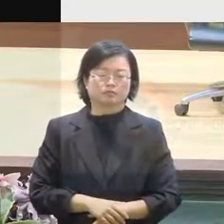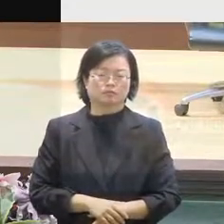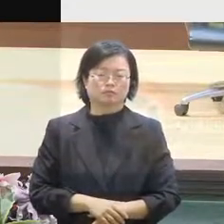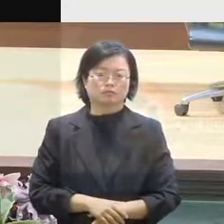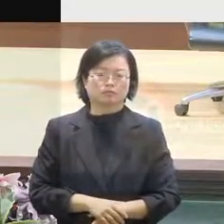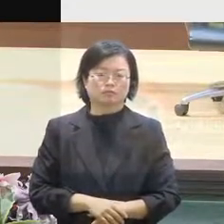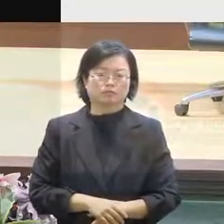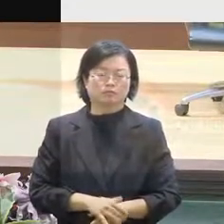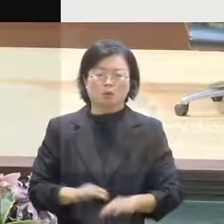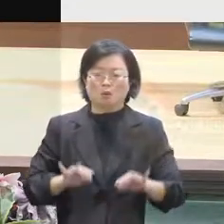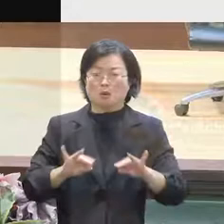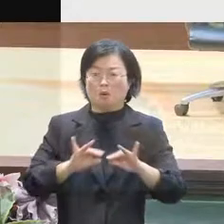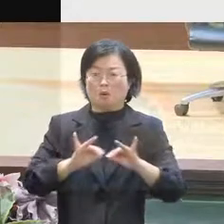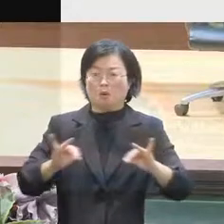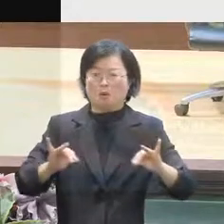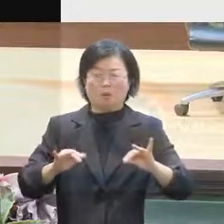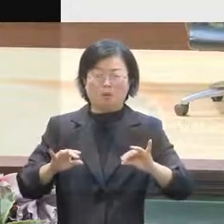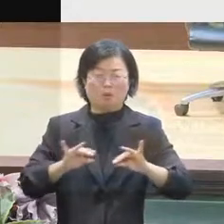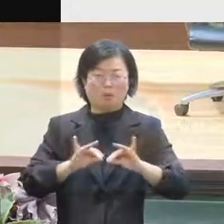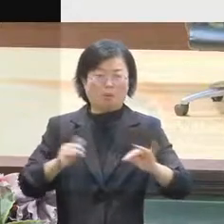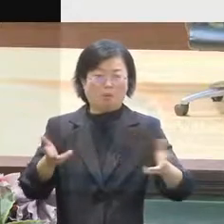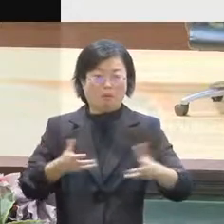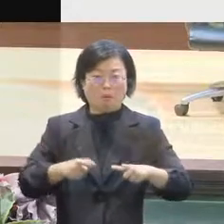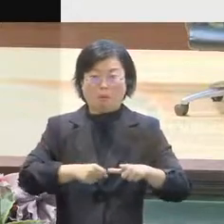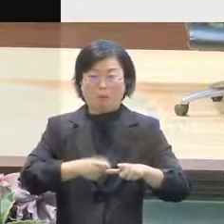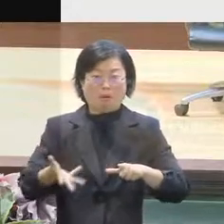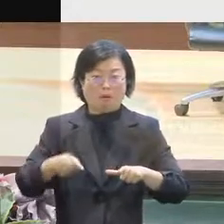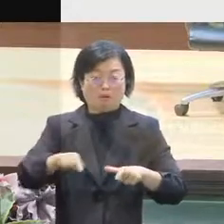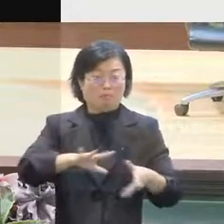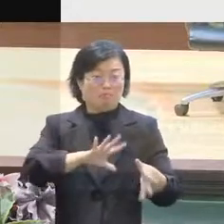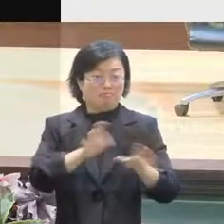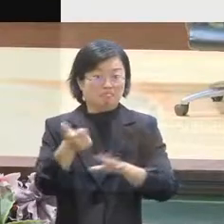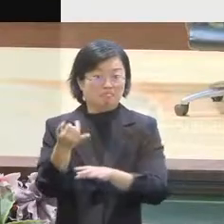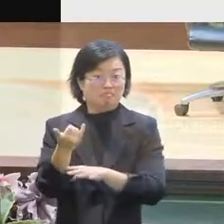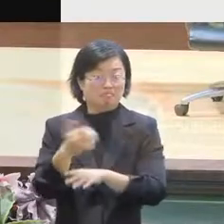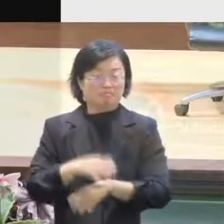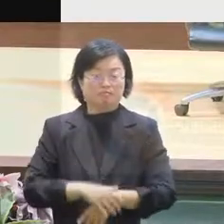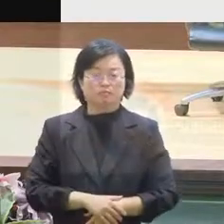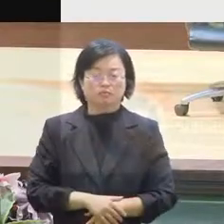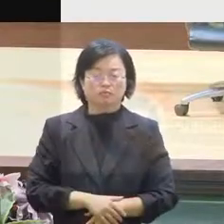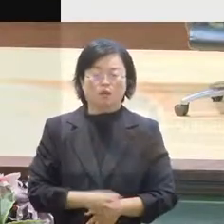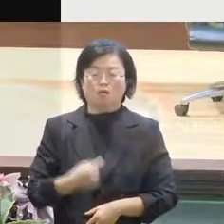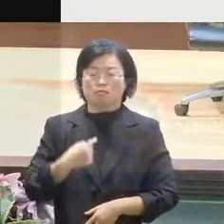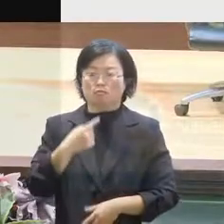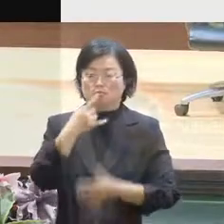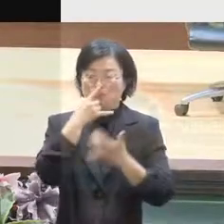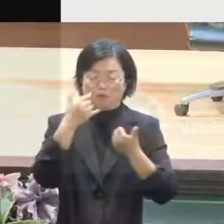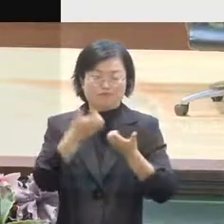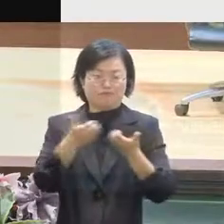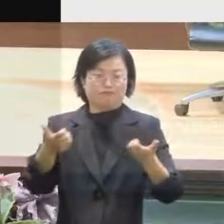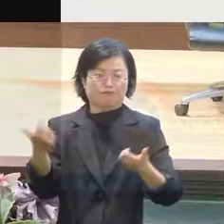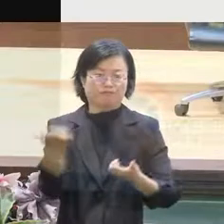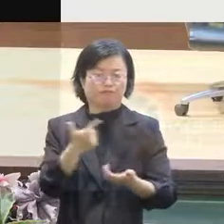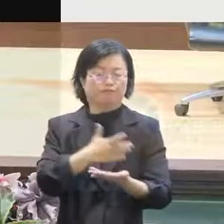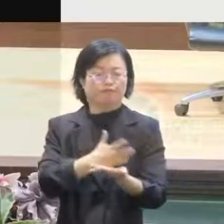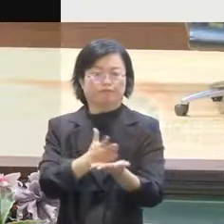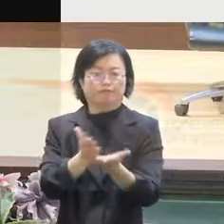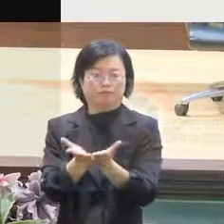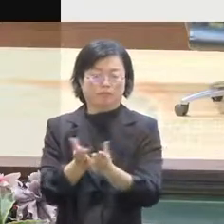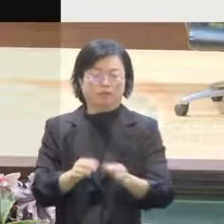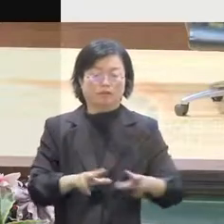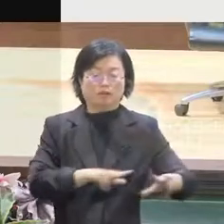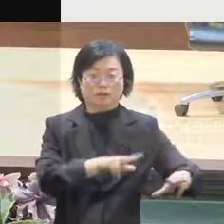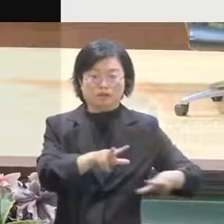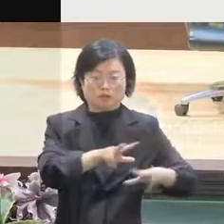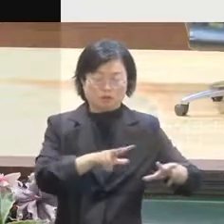的这个开放的情况呢，我们把它分为了6个子类别，包括地图、